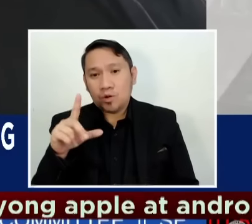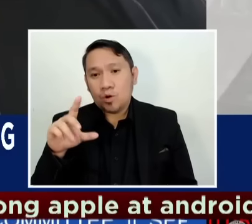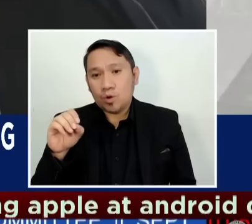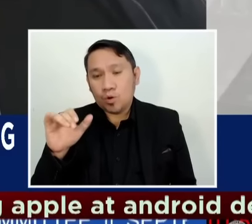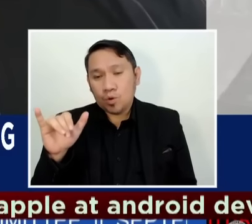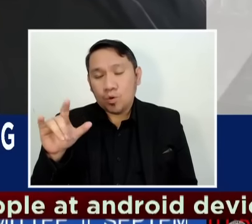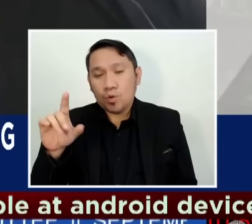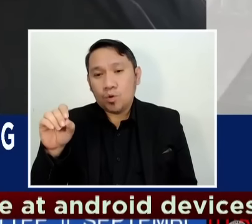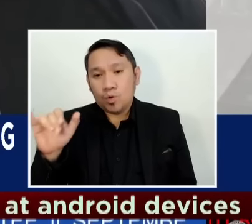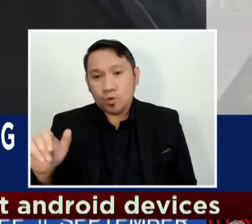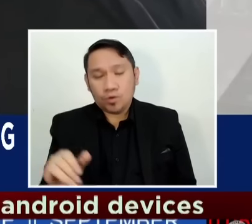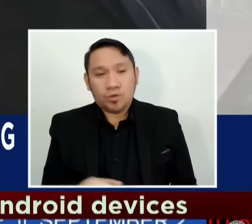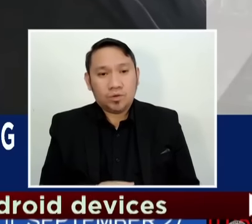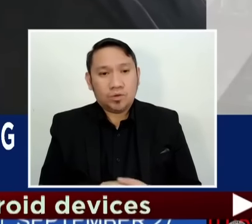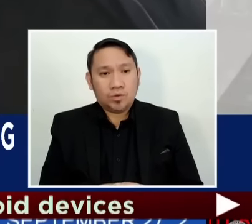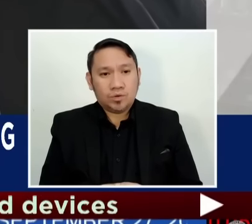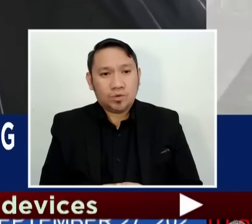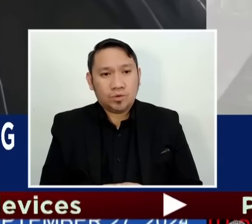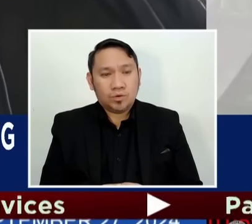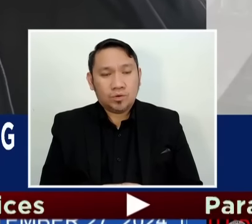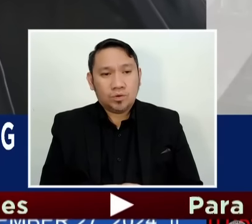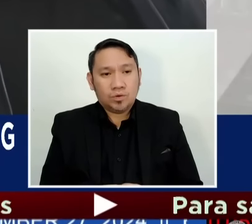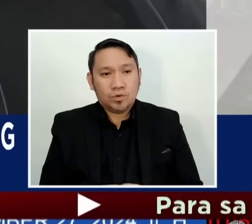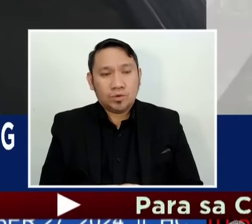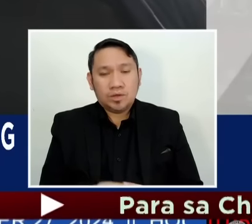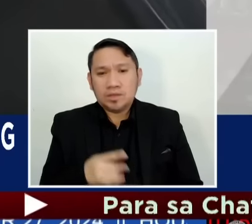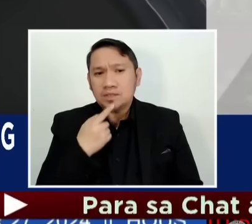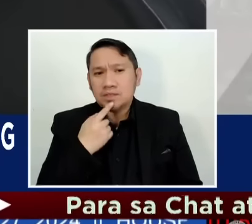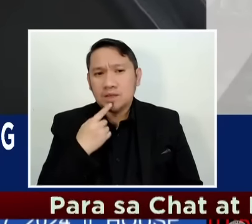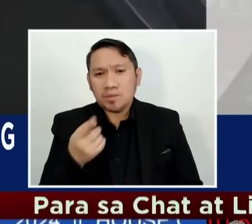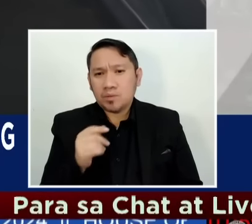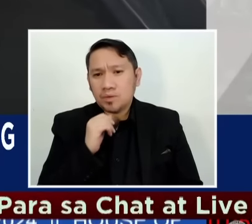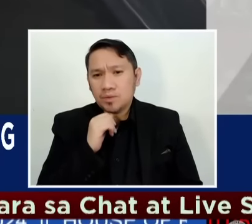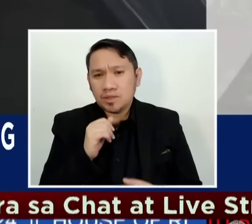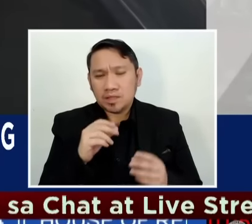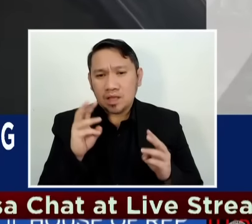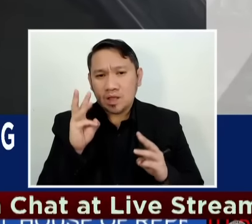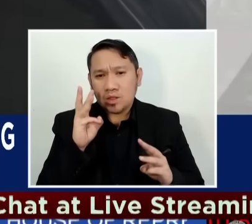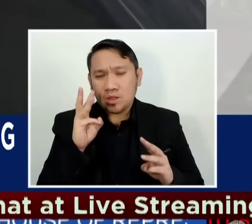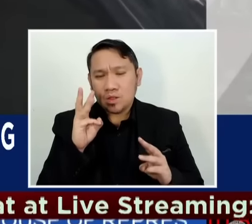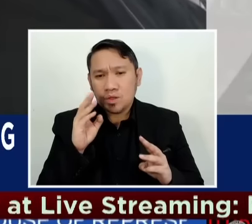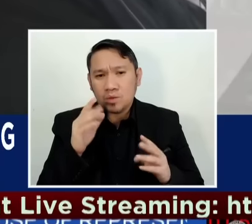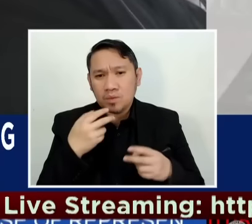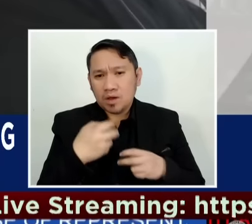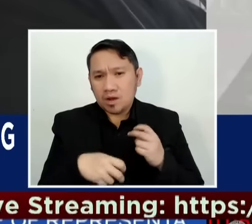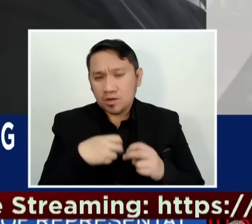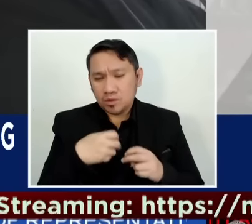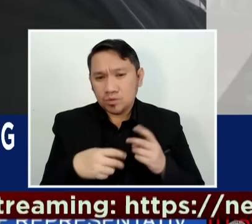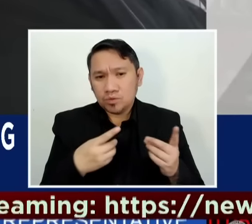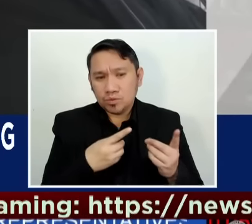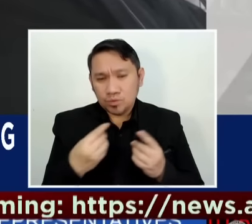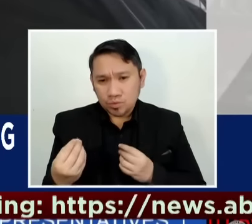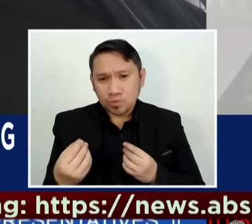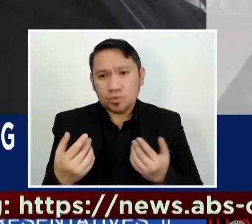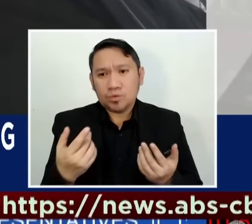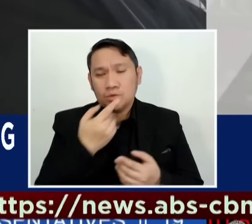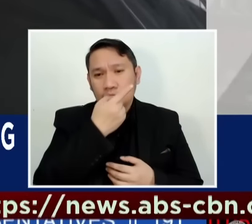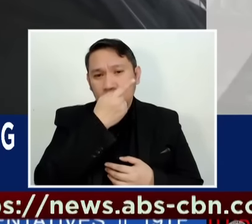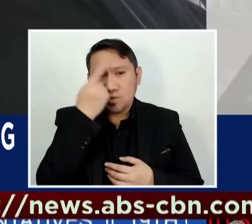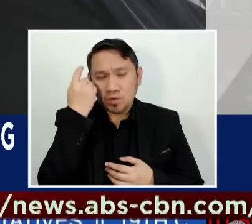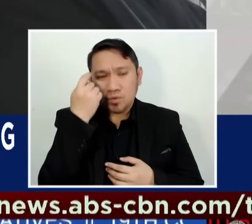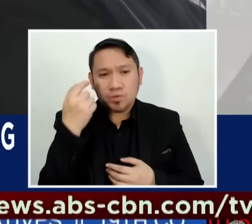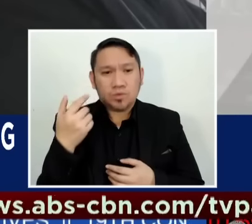Sinabi rin ni Colonel Leonardo na hindi kami mahihirapan sa pagsasagawa ng operasyon dahil